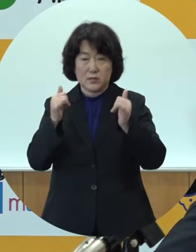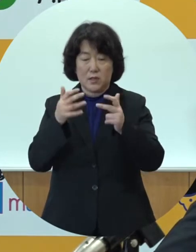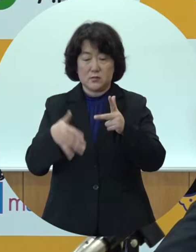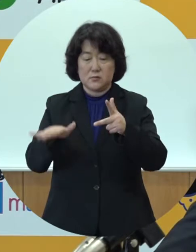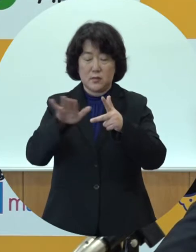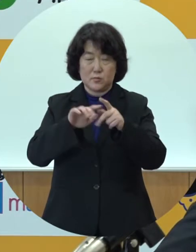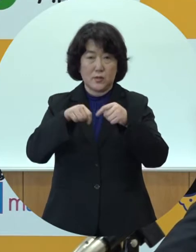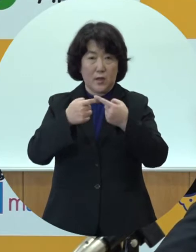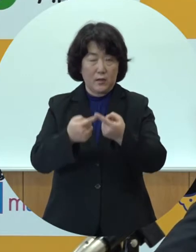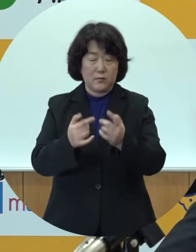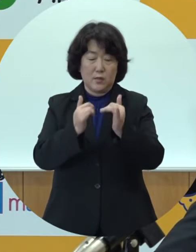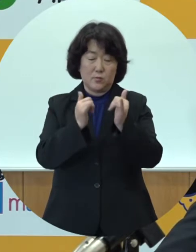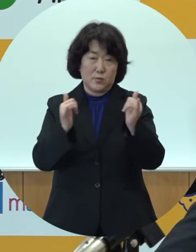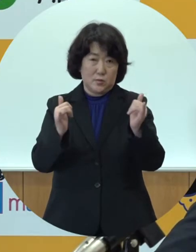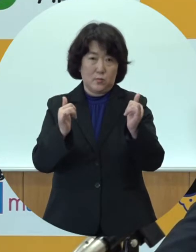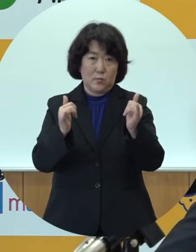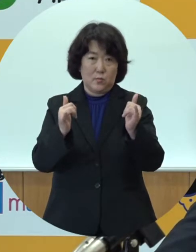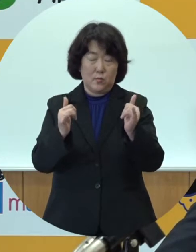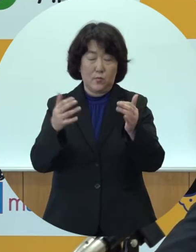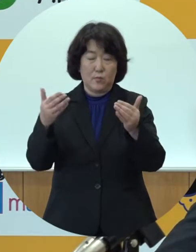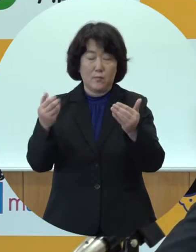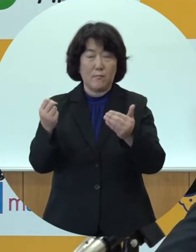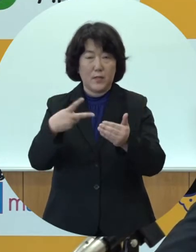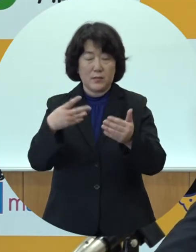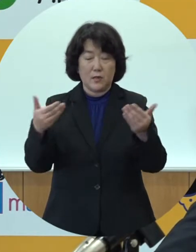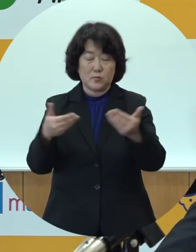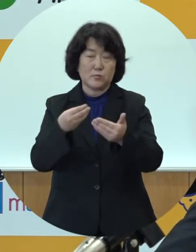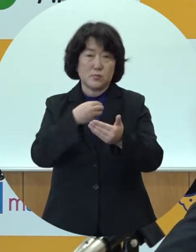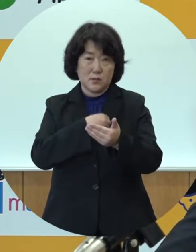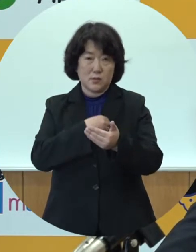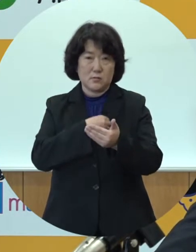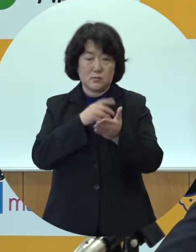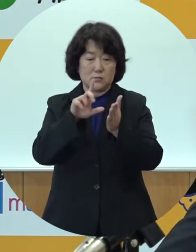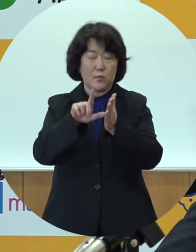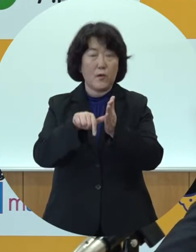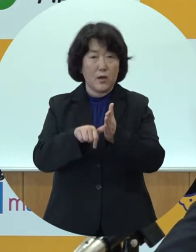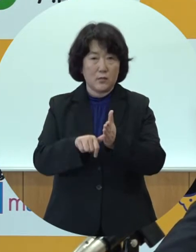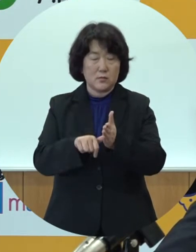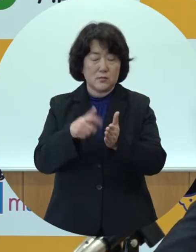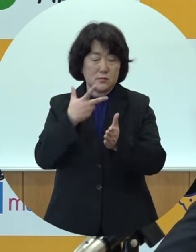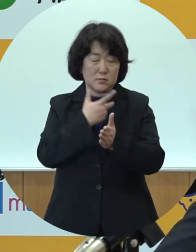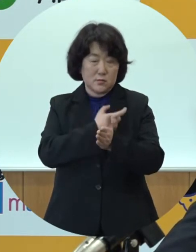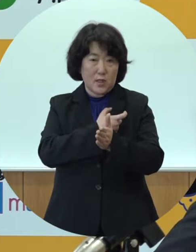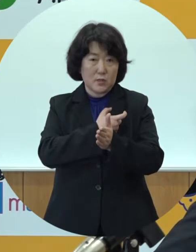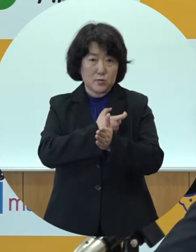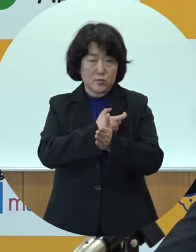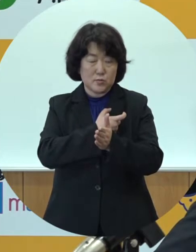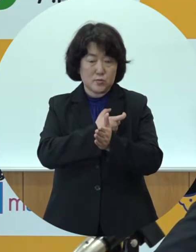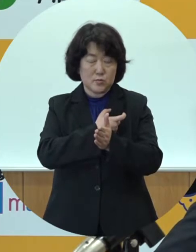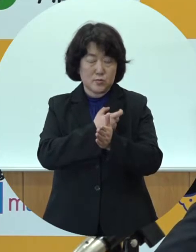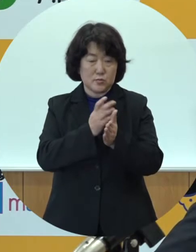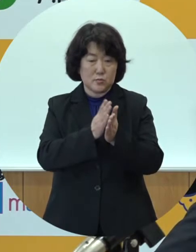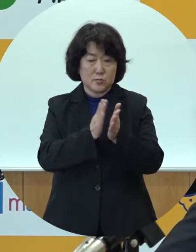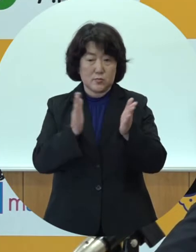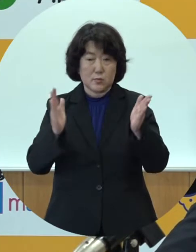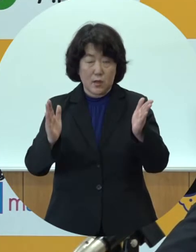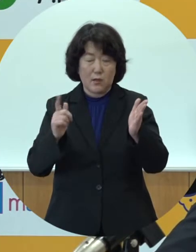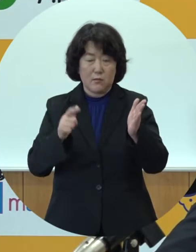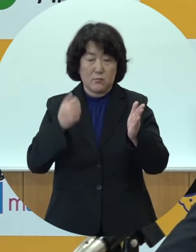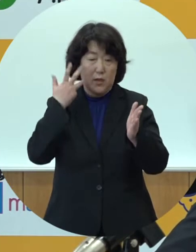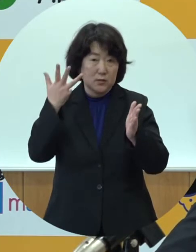の入所者及び職員などは接種間隔を8ヶ月から6ヶ月